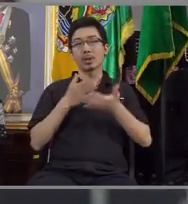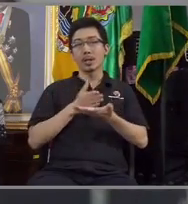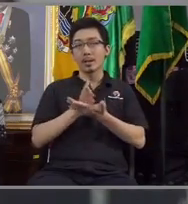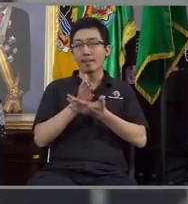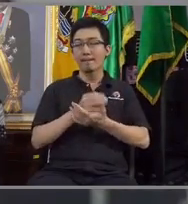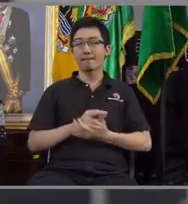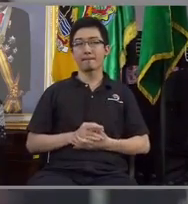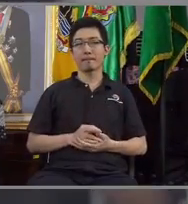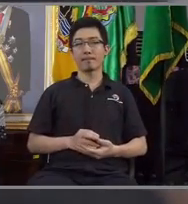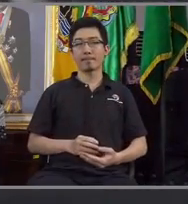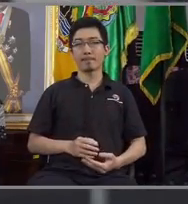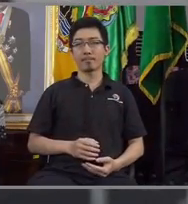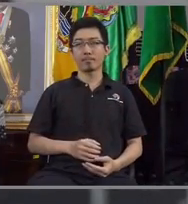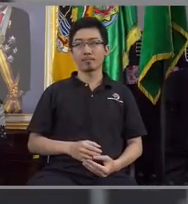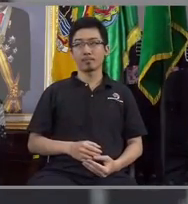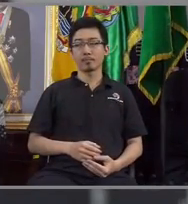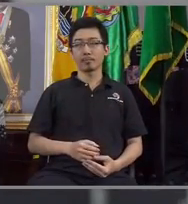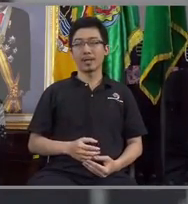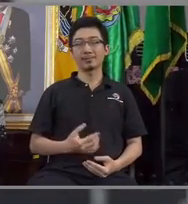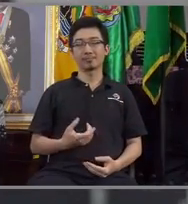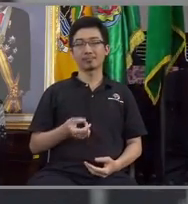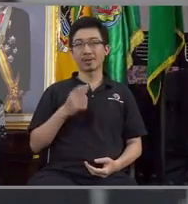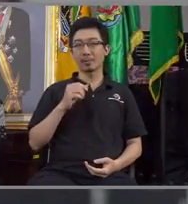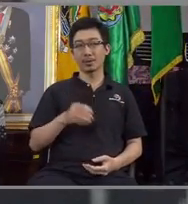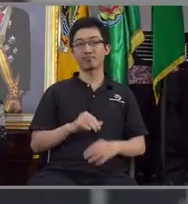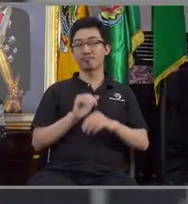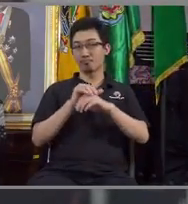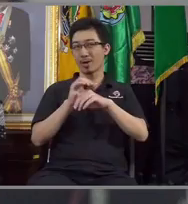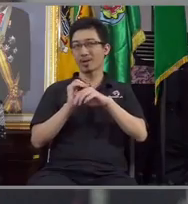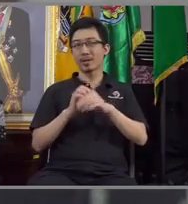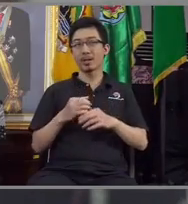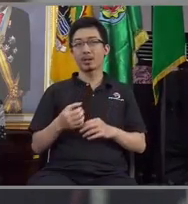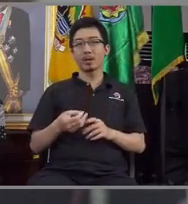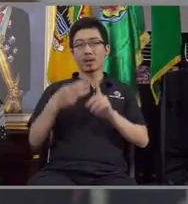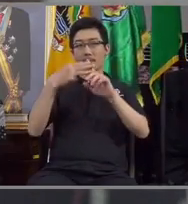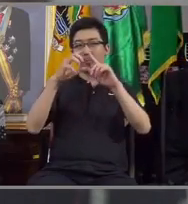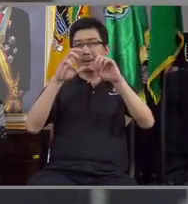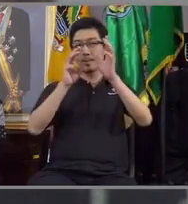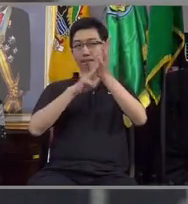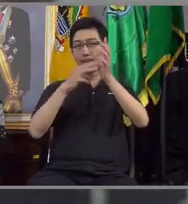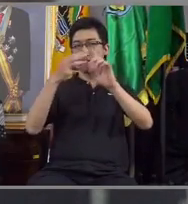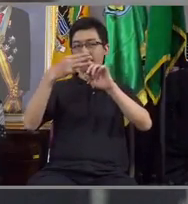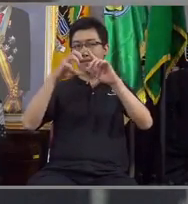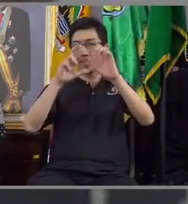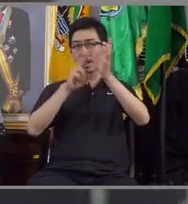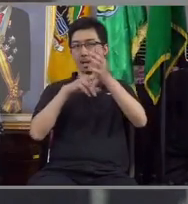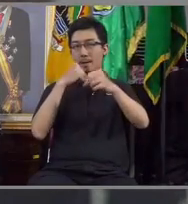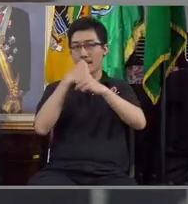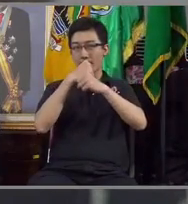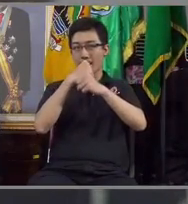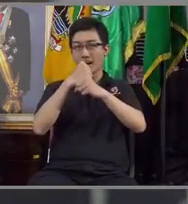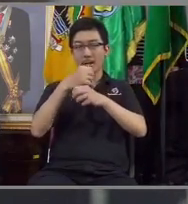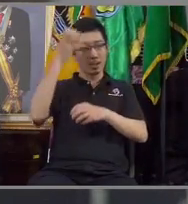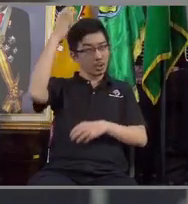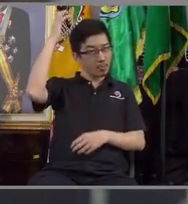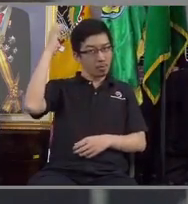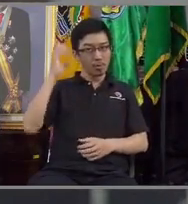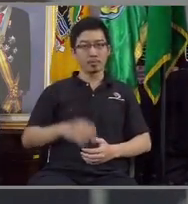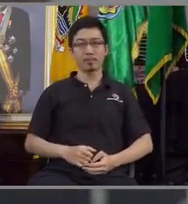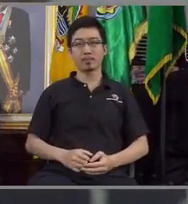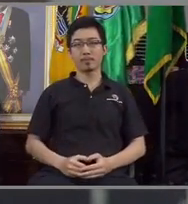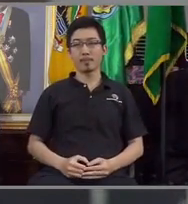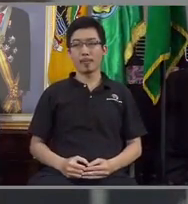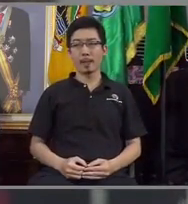beliau dengan Pak sebutan Pak Bambang kribook luar biasa Pak Feri dan Pak quatly rekan-rekan kami